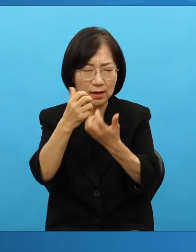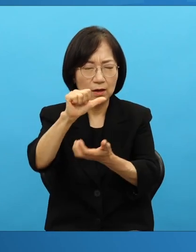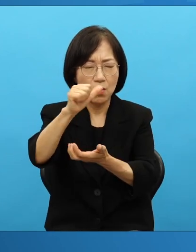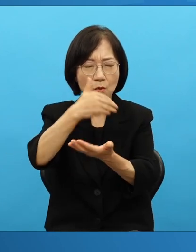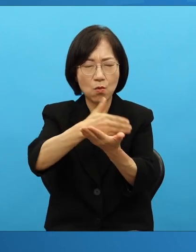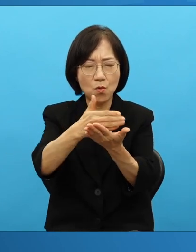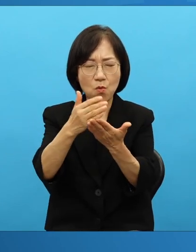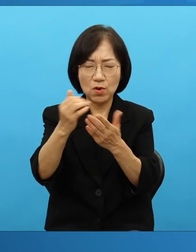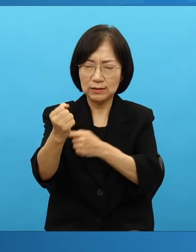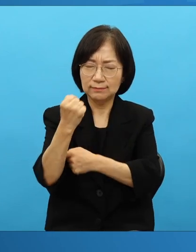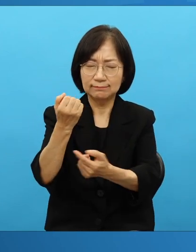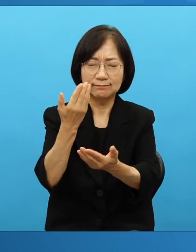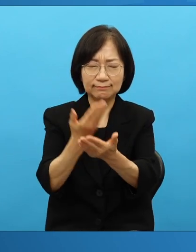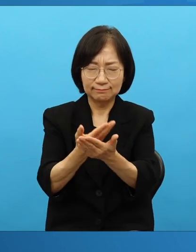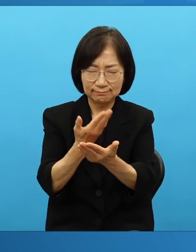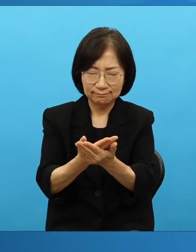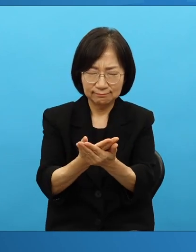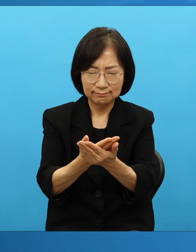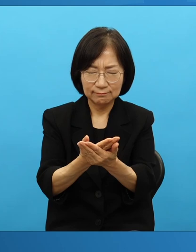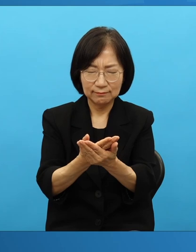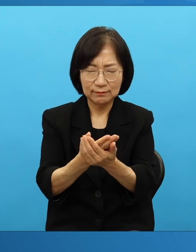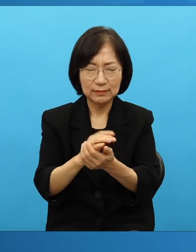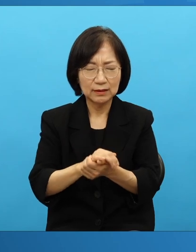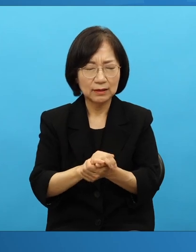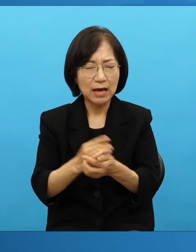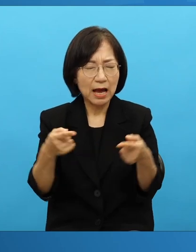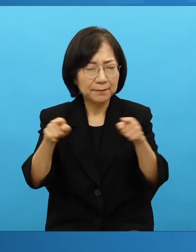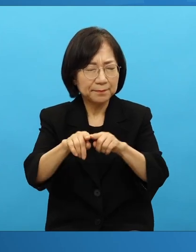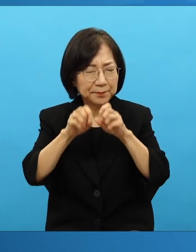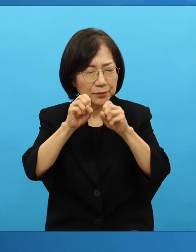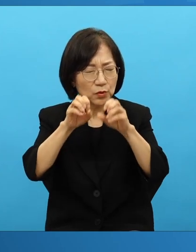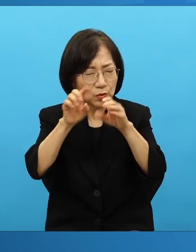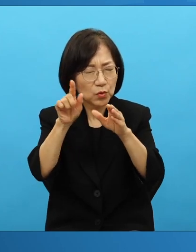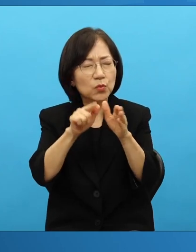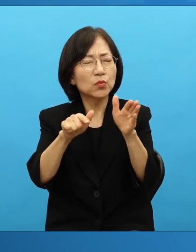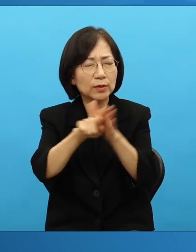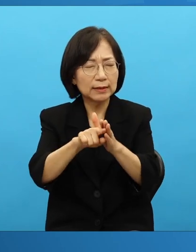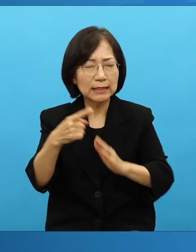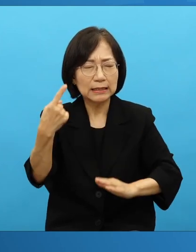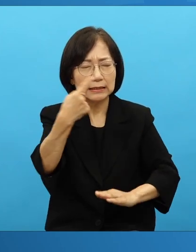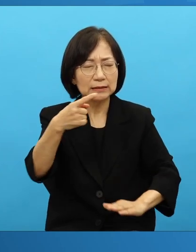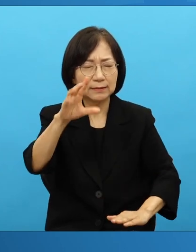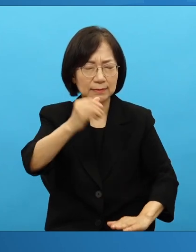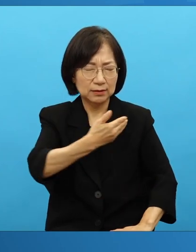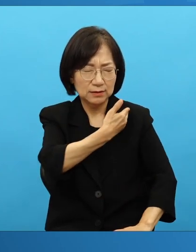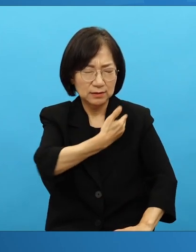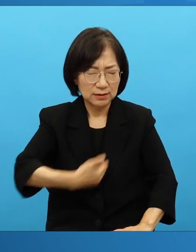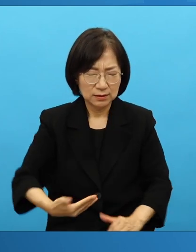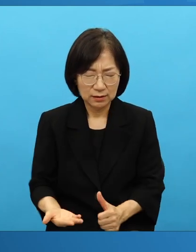더하시며 함께할 1천만 전도제자가 일어나게 하옵소서. 神啊，